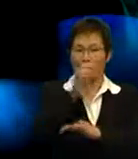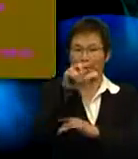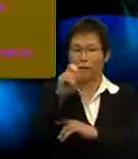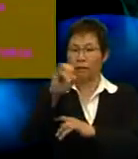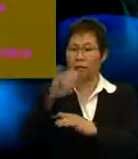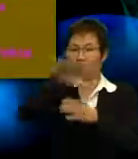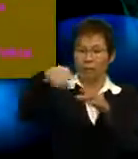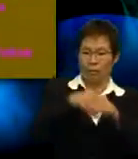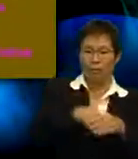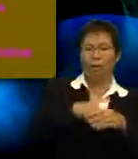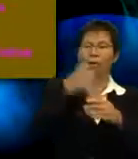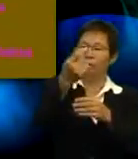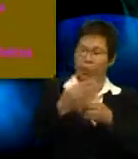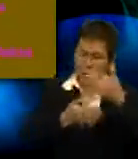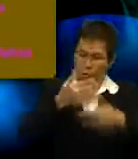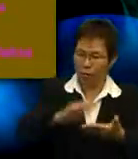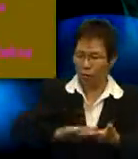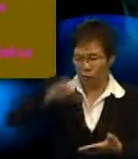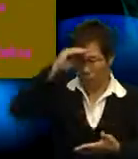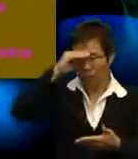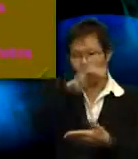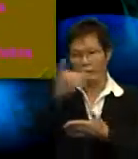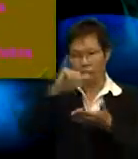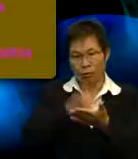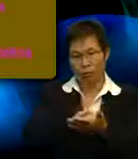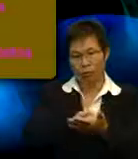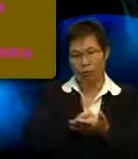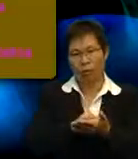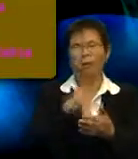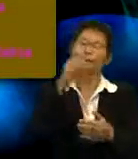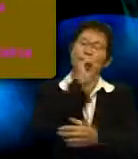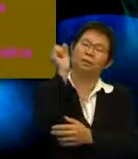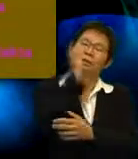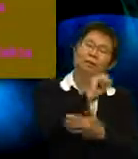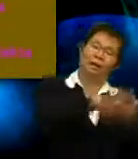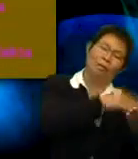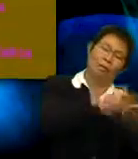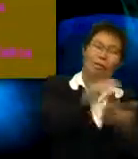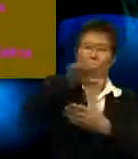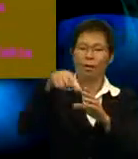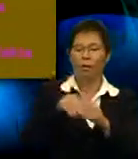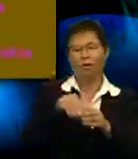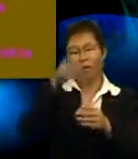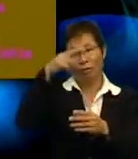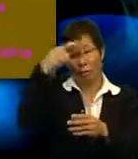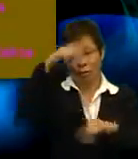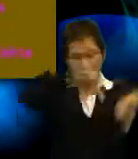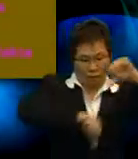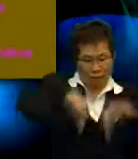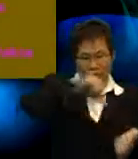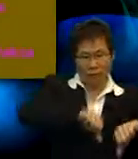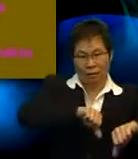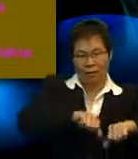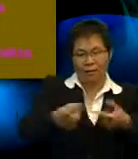beberapa proses pembelajaran, iaitu menyanyikan melodi yang melibatkan fakta sains,